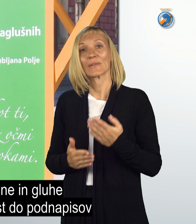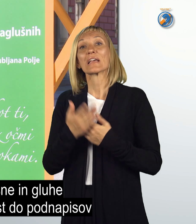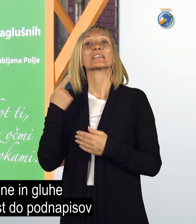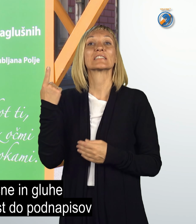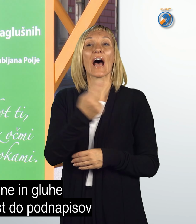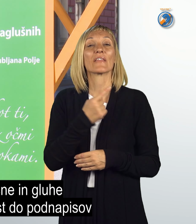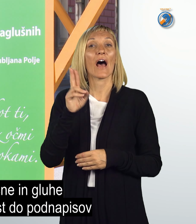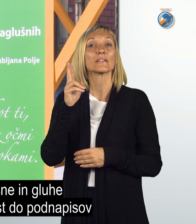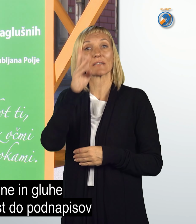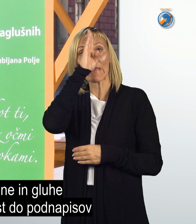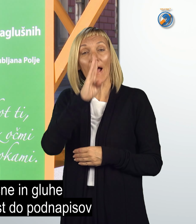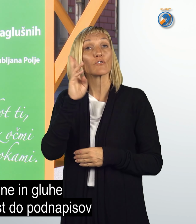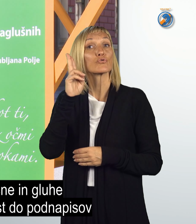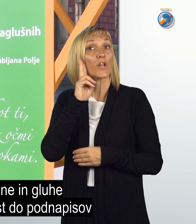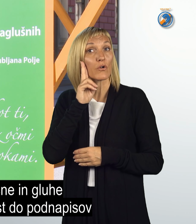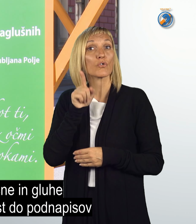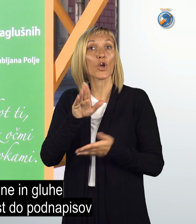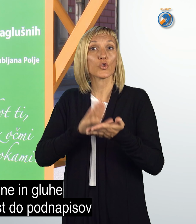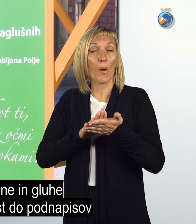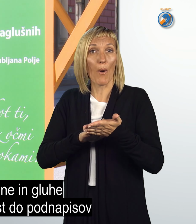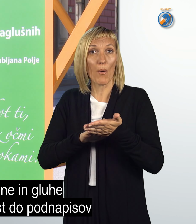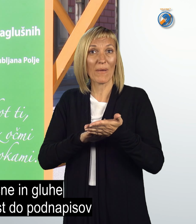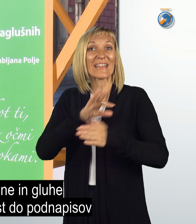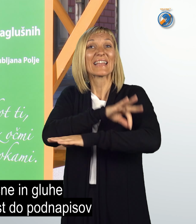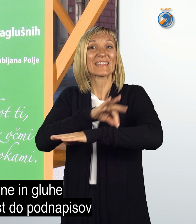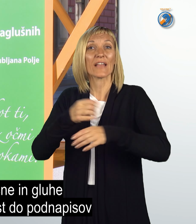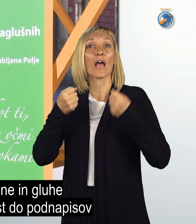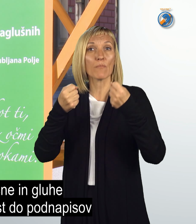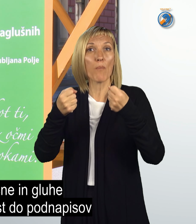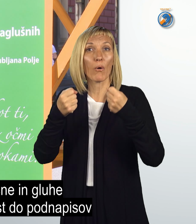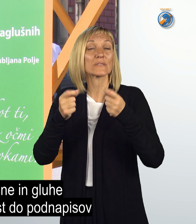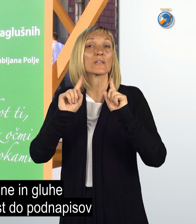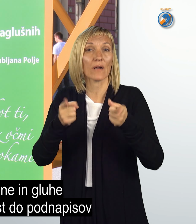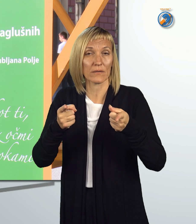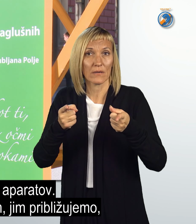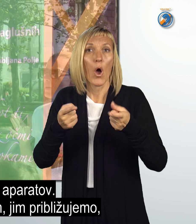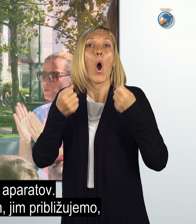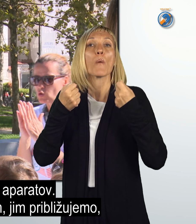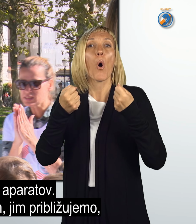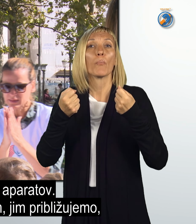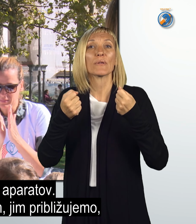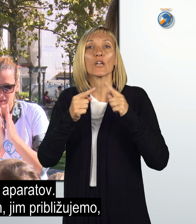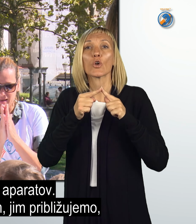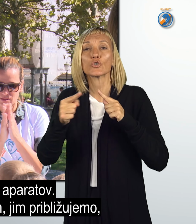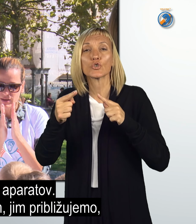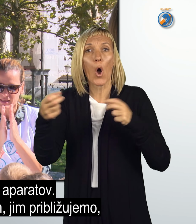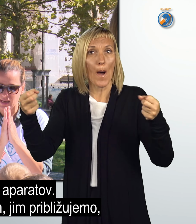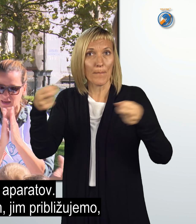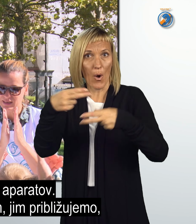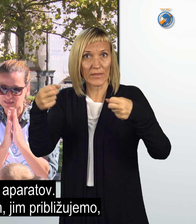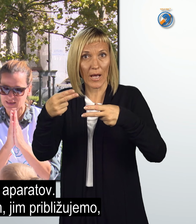nas, naglušne in gluhe, pomeni to mobilnost do podnapisov in pa do